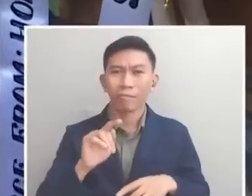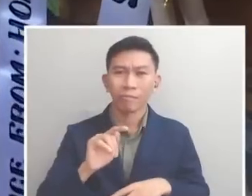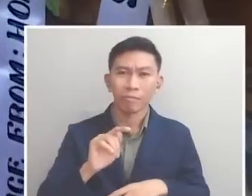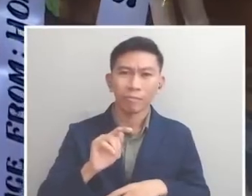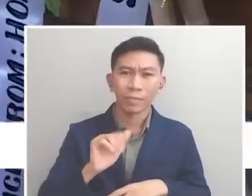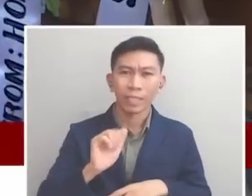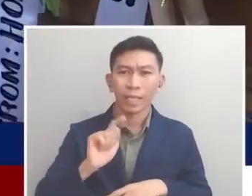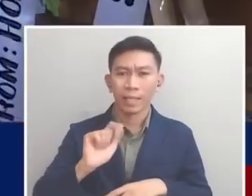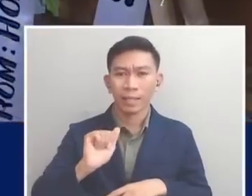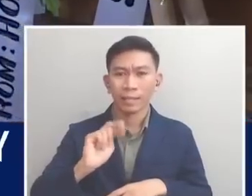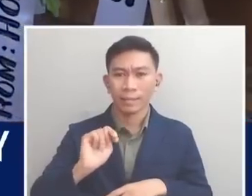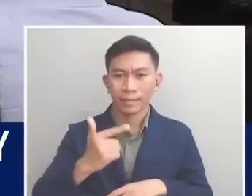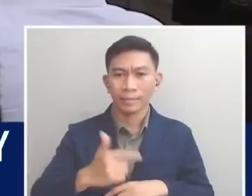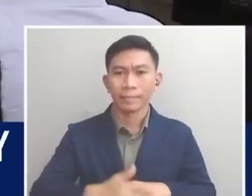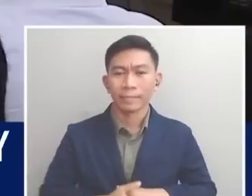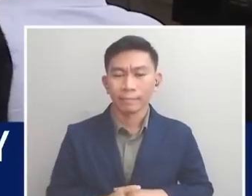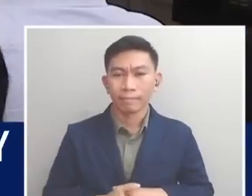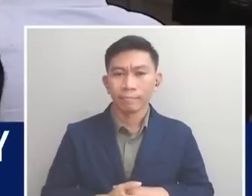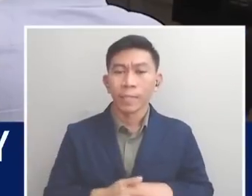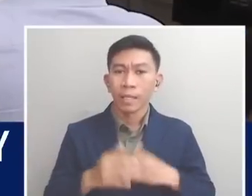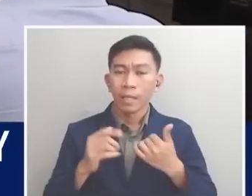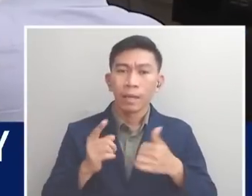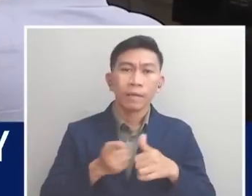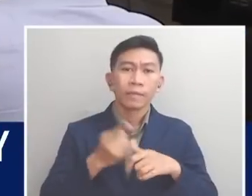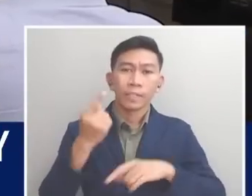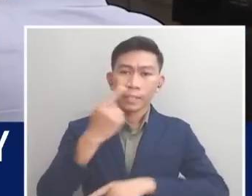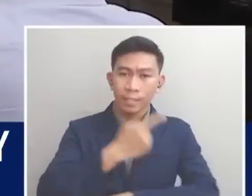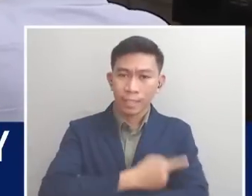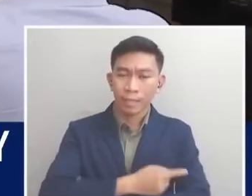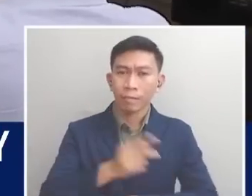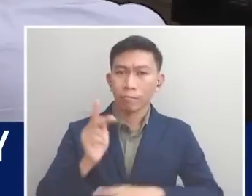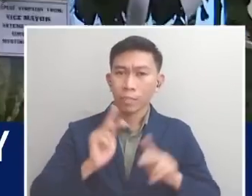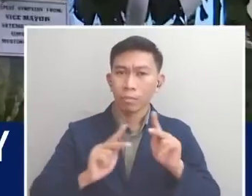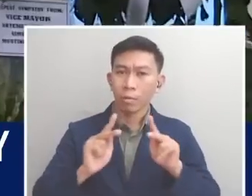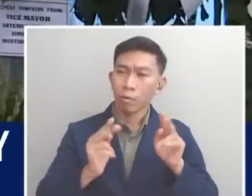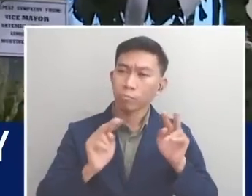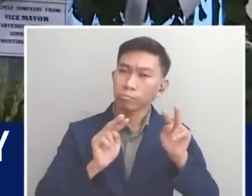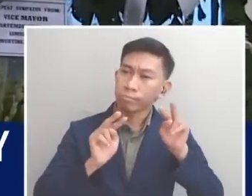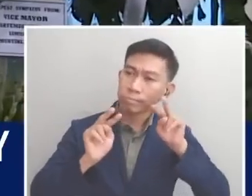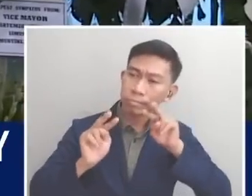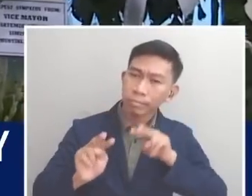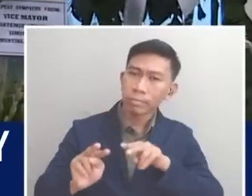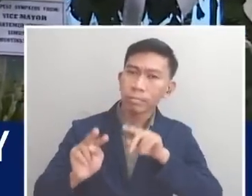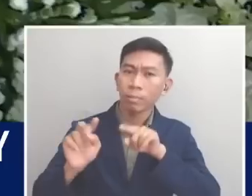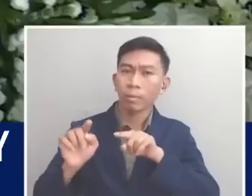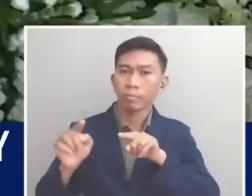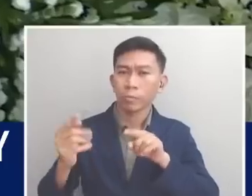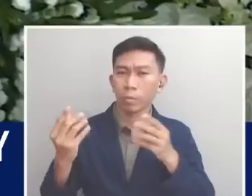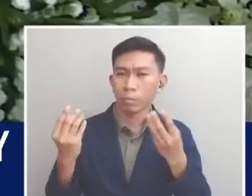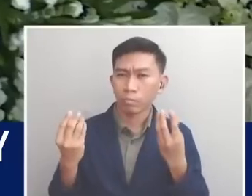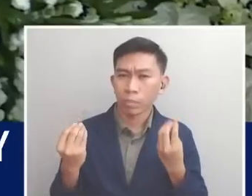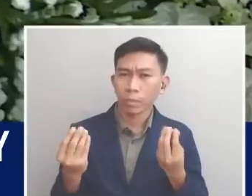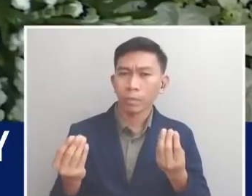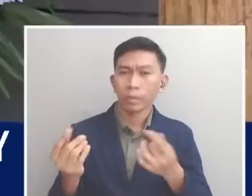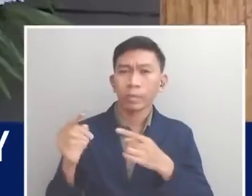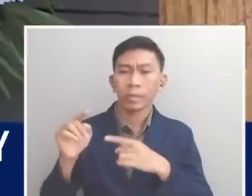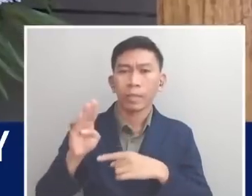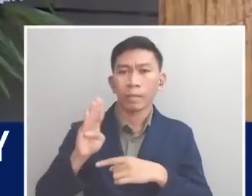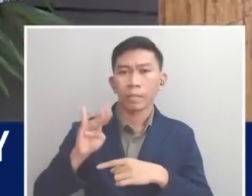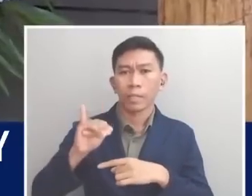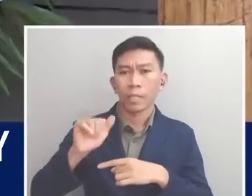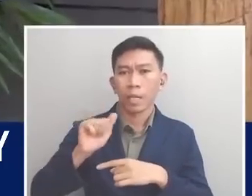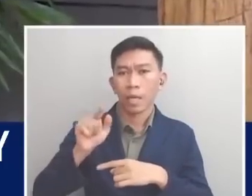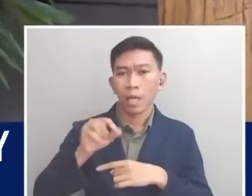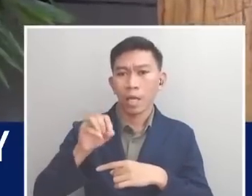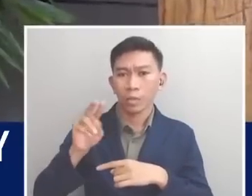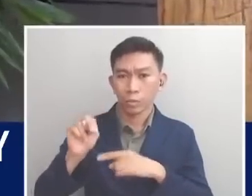Unang araw pa lang ng public viewing para kay yumaong dating Senador Rodolfo Biazon, pero halos walang patid ang pagdating ng mga bulaklak ng